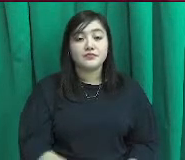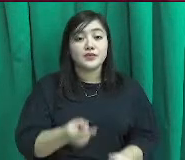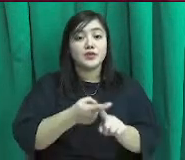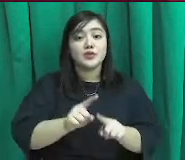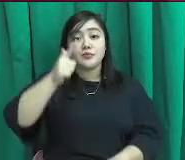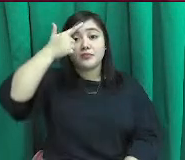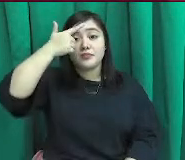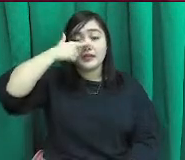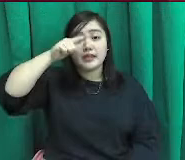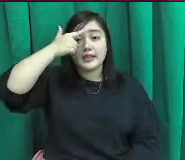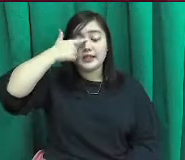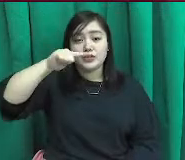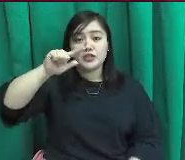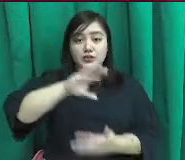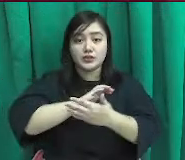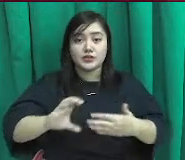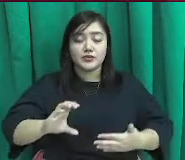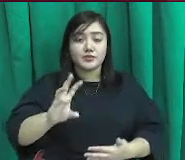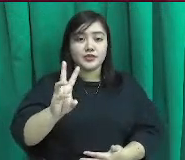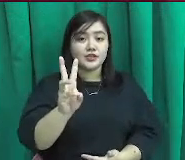6